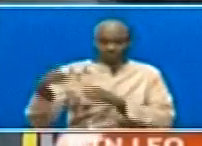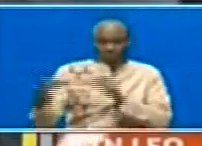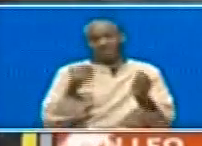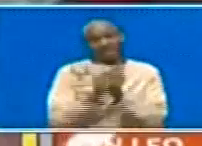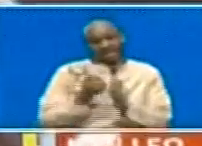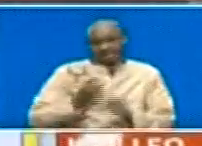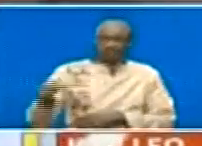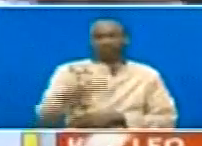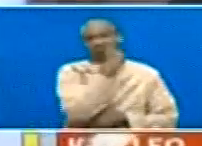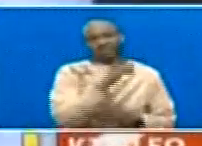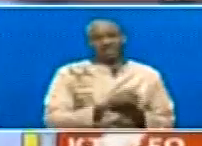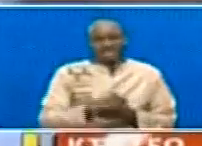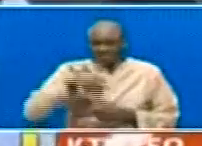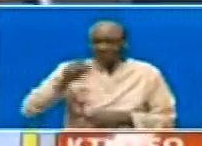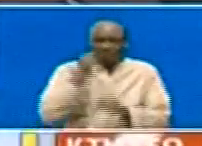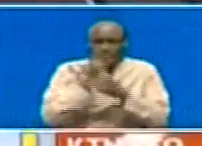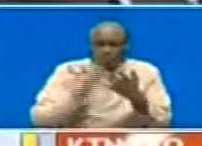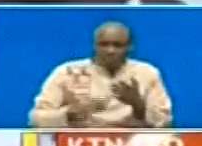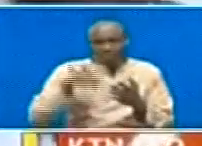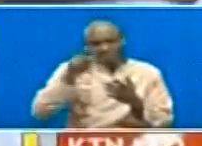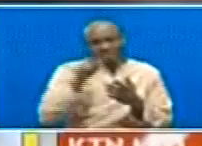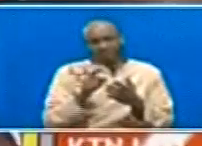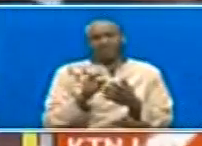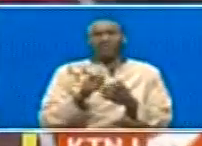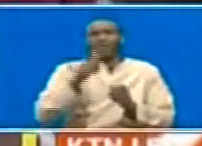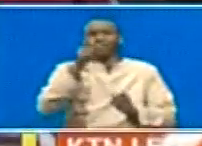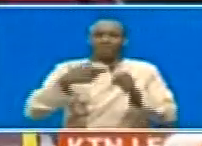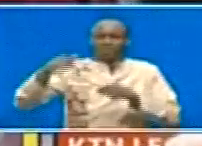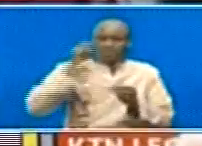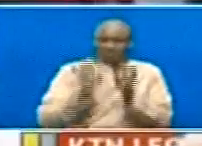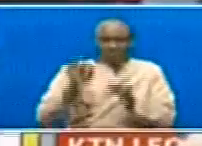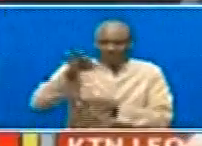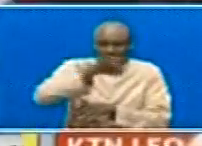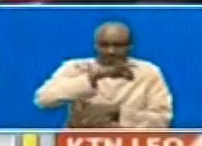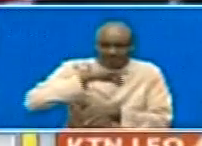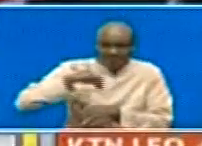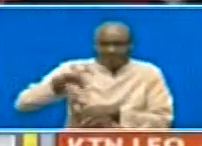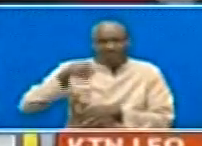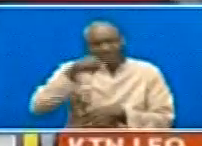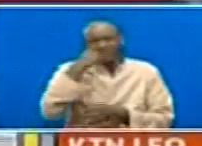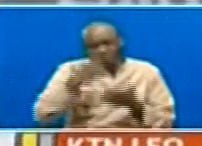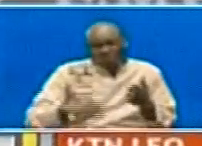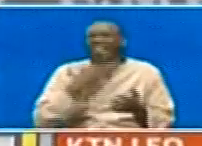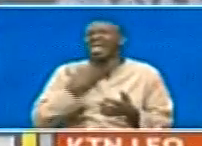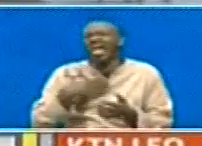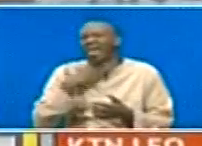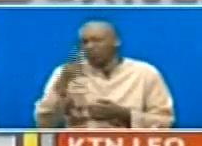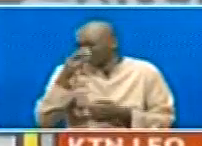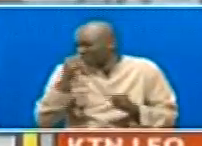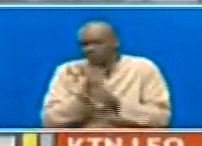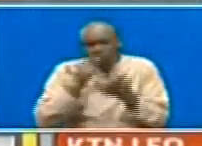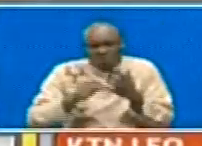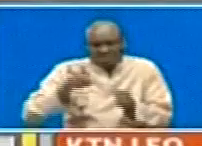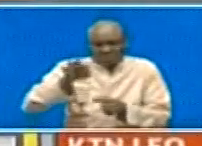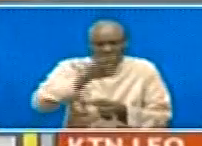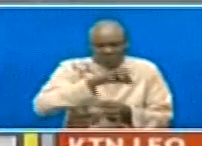nje. Alilazimika kunywa mafuta ya taa kwa kutokana na makali ya kio, hasa kwa kuwa amekuwa bila